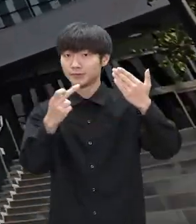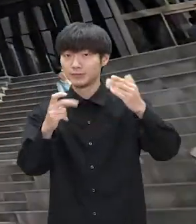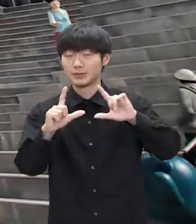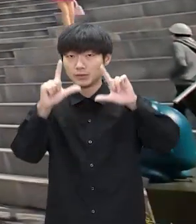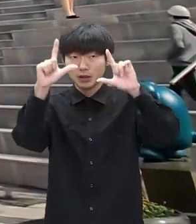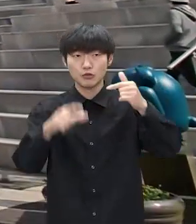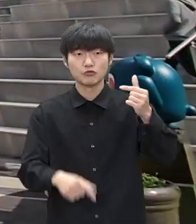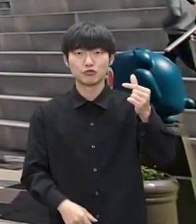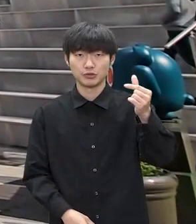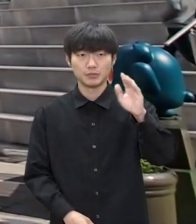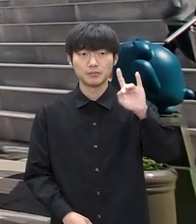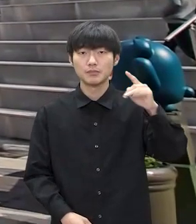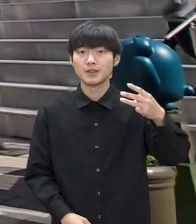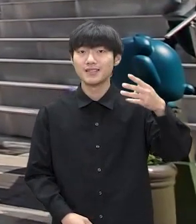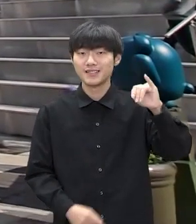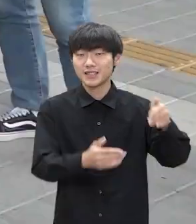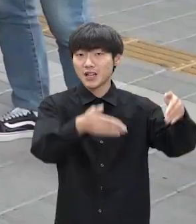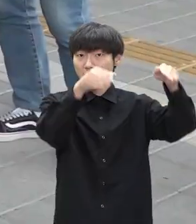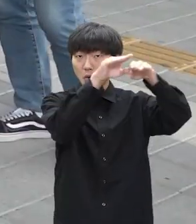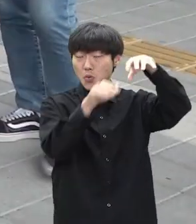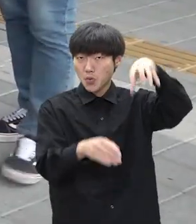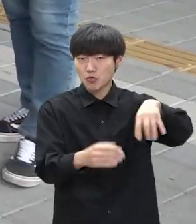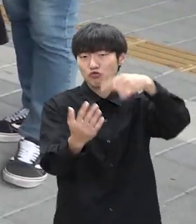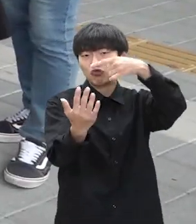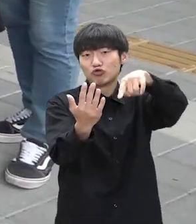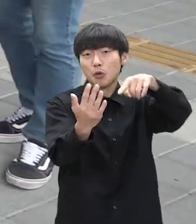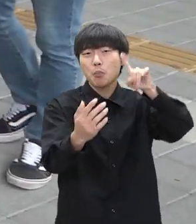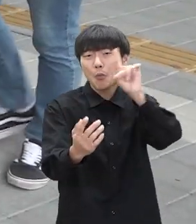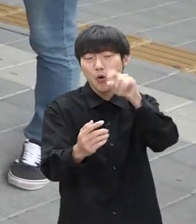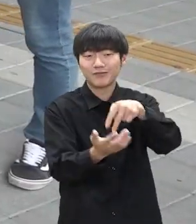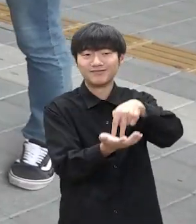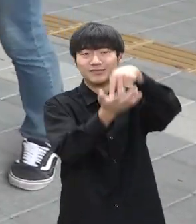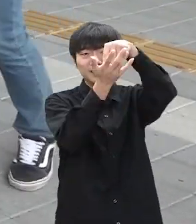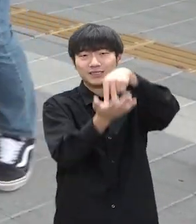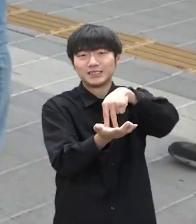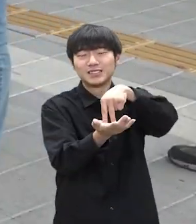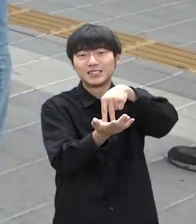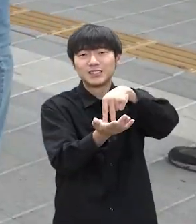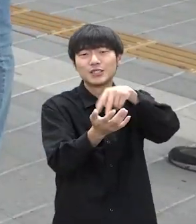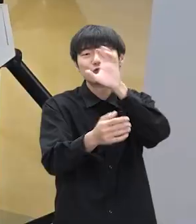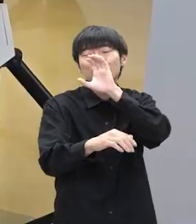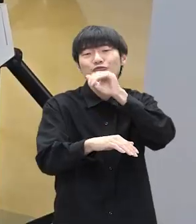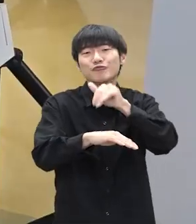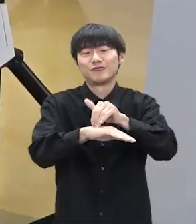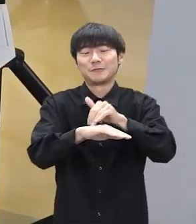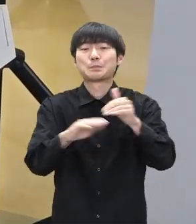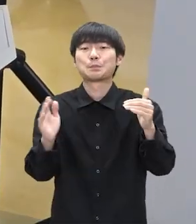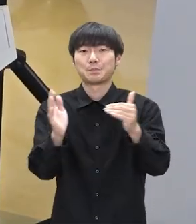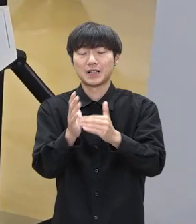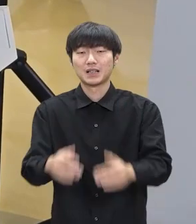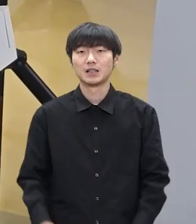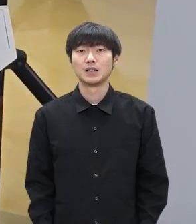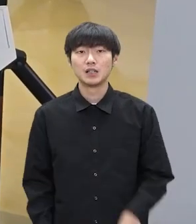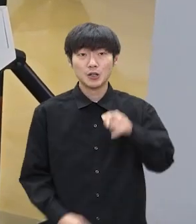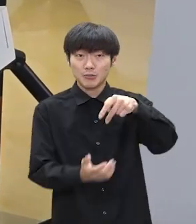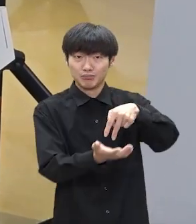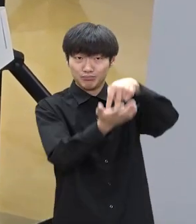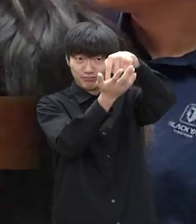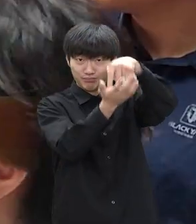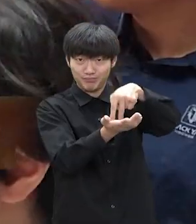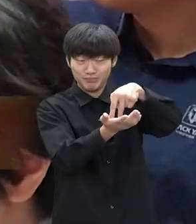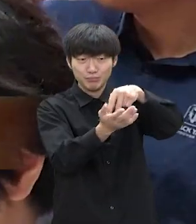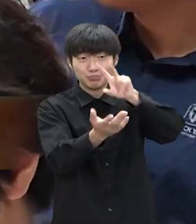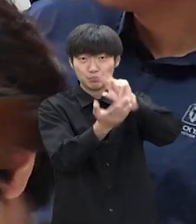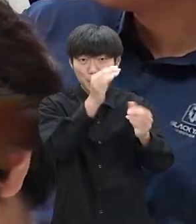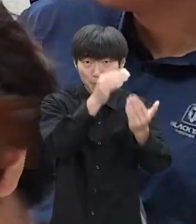지난 11일 구로 주벨리타워에서 승강기 사고 대응 합동훈련을 실시했습니다. 이번 훈련은 승강기